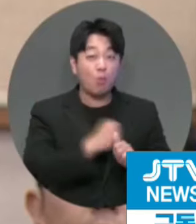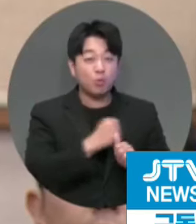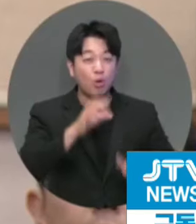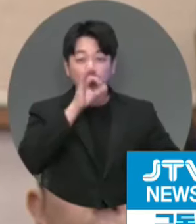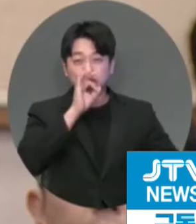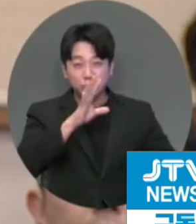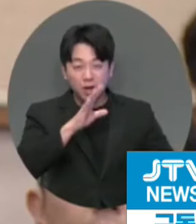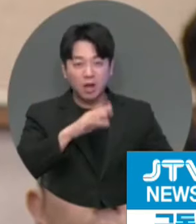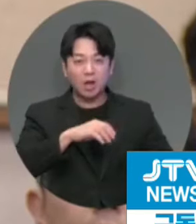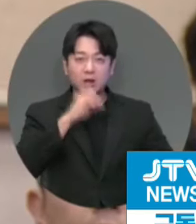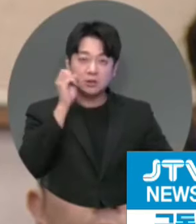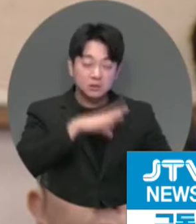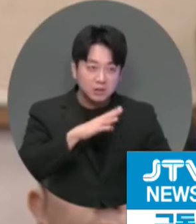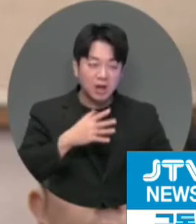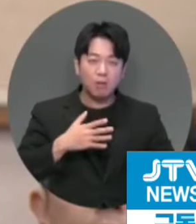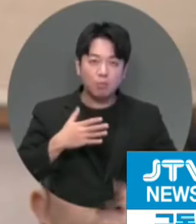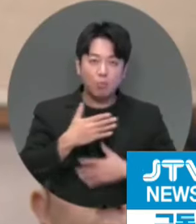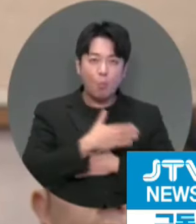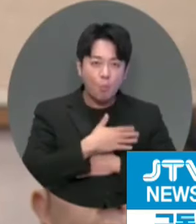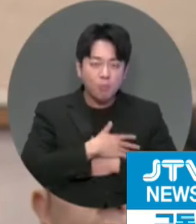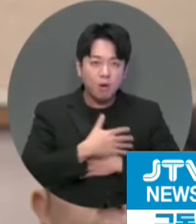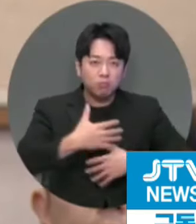고소 고발이 이어질 수 있어서